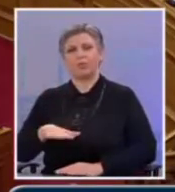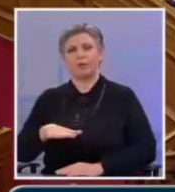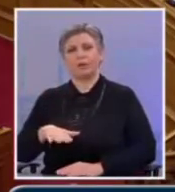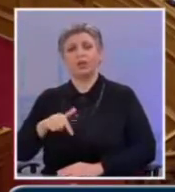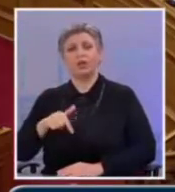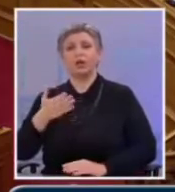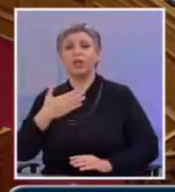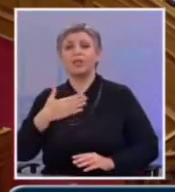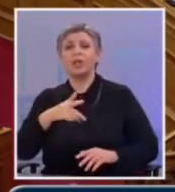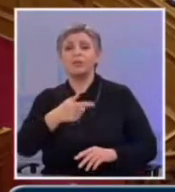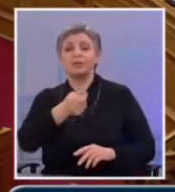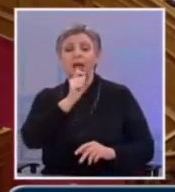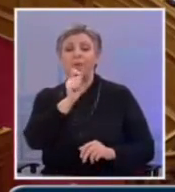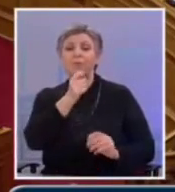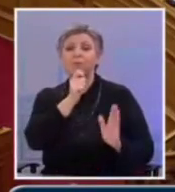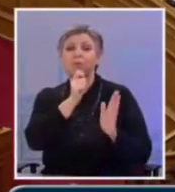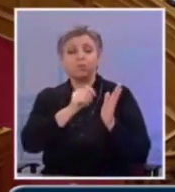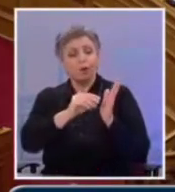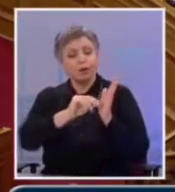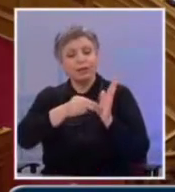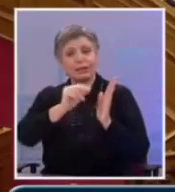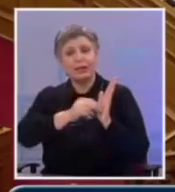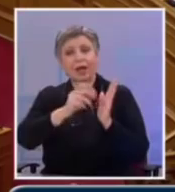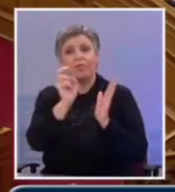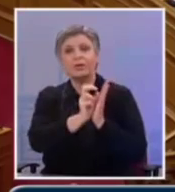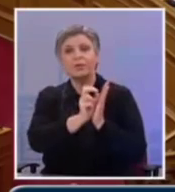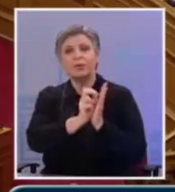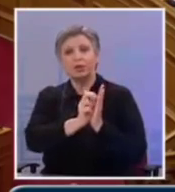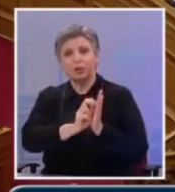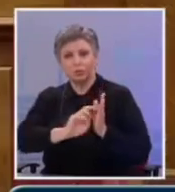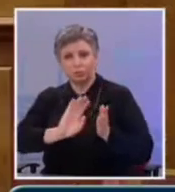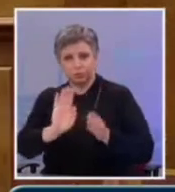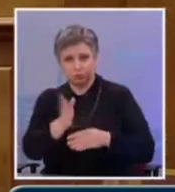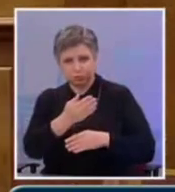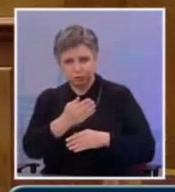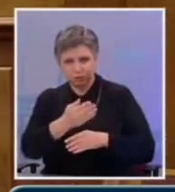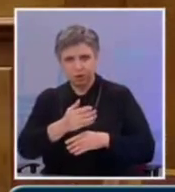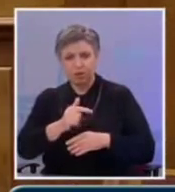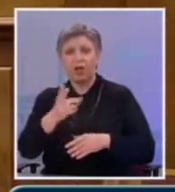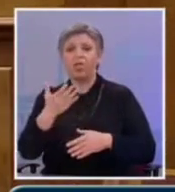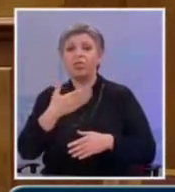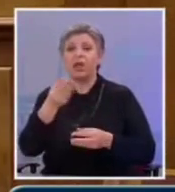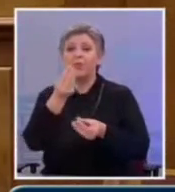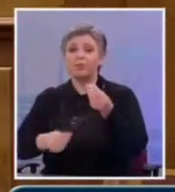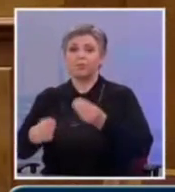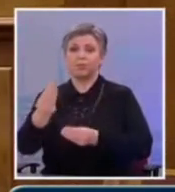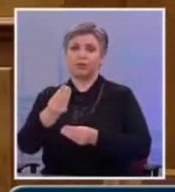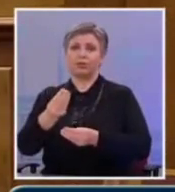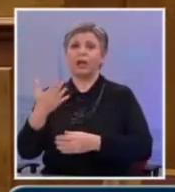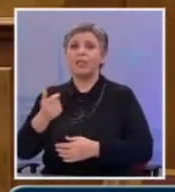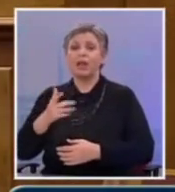αυτό η πολιτική των μνημονίων ανατραπούν τα μνημόνια. Θέλουμε περισσότερα. Θέλουμε να κερδίσει ο κόσμος στη χαμένη του